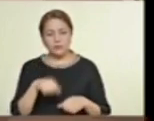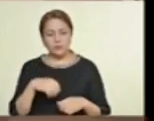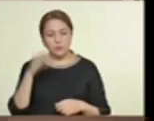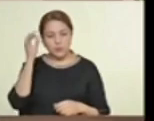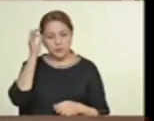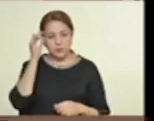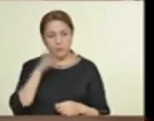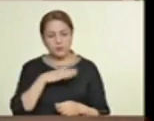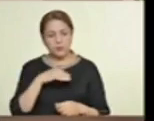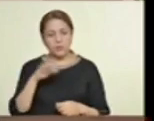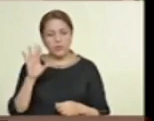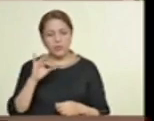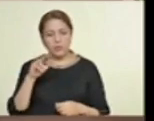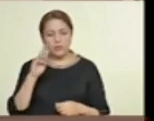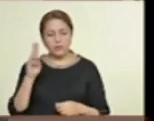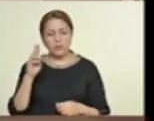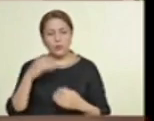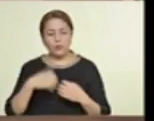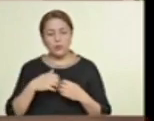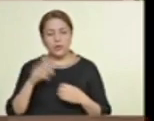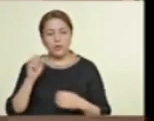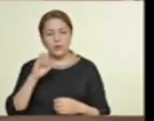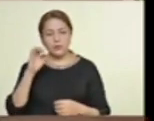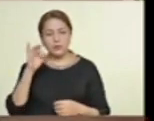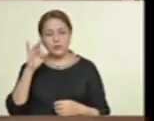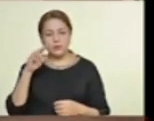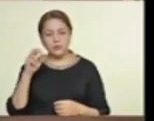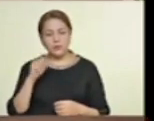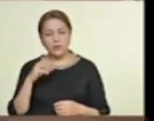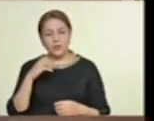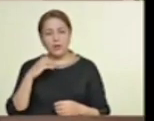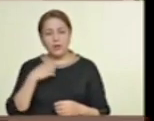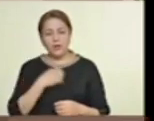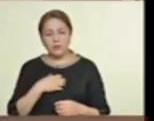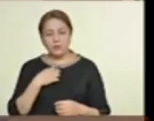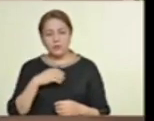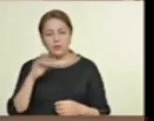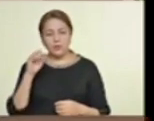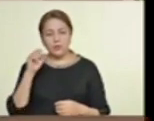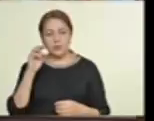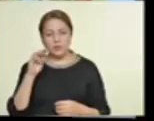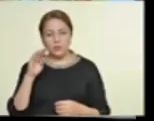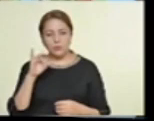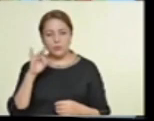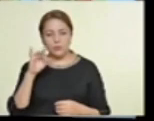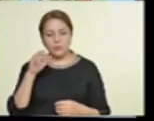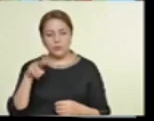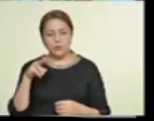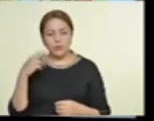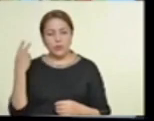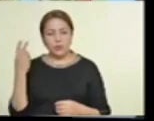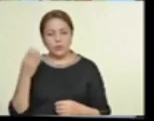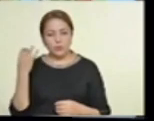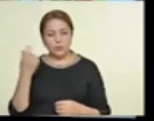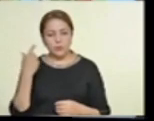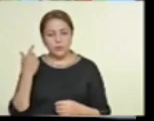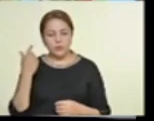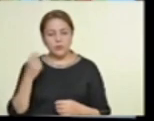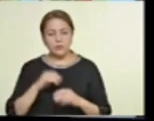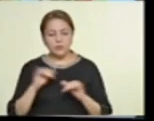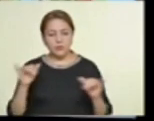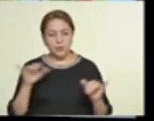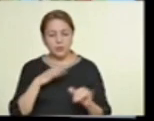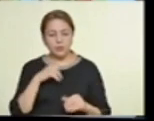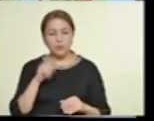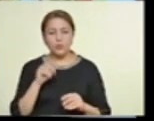Yodingizda bo'lsa, ilk o'rta asrlarda asosan natural xo'jalik rivojlangan edi. Ya'ni natural xo'jalik